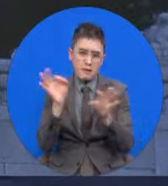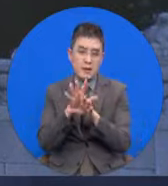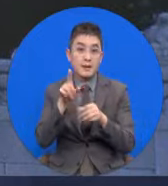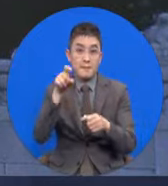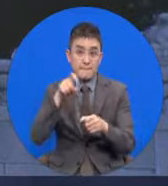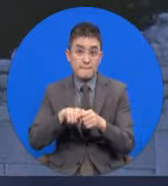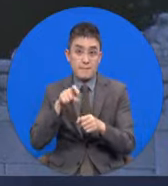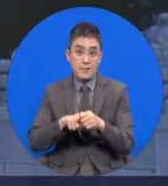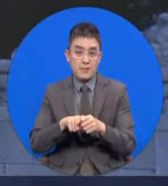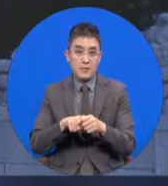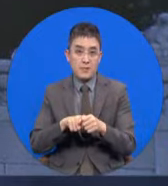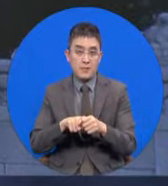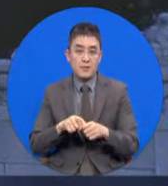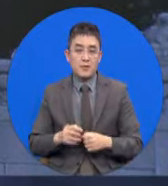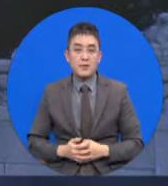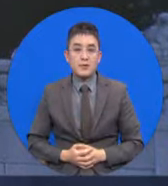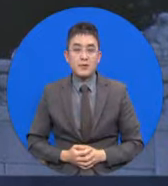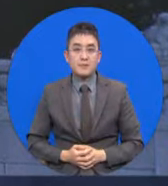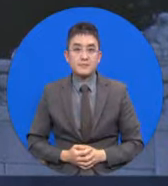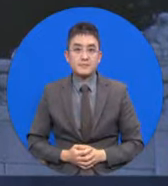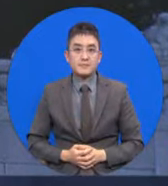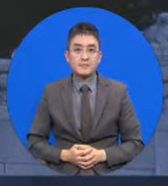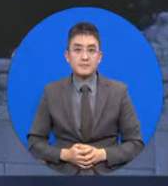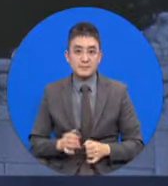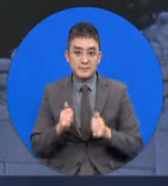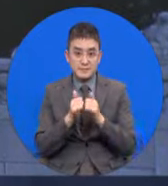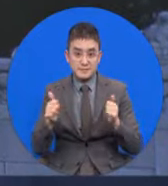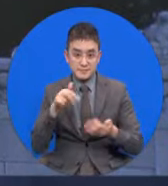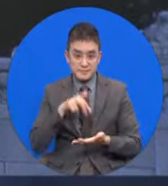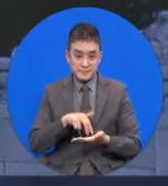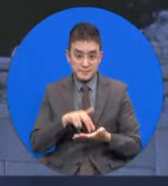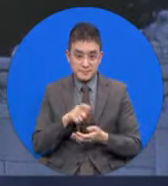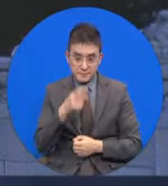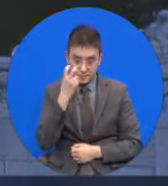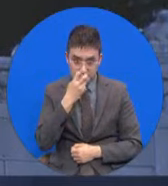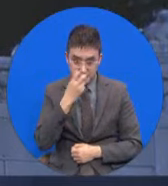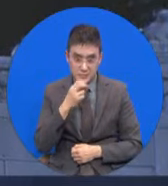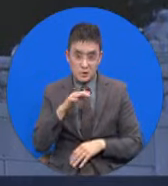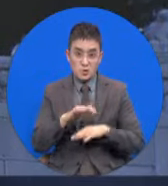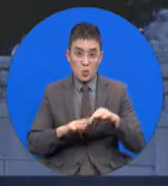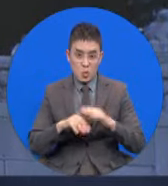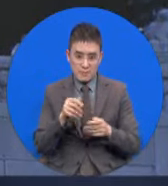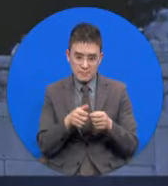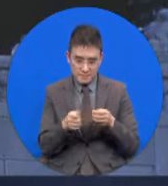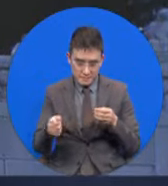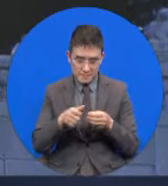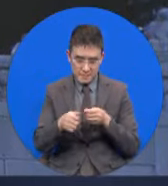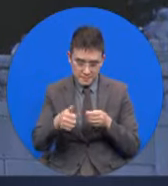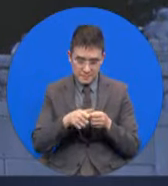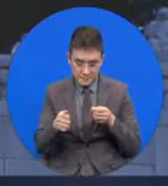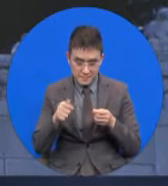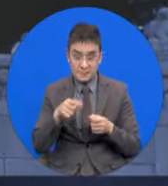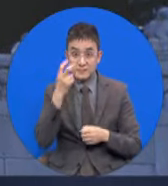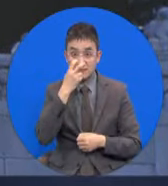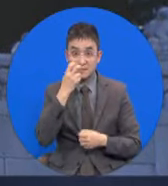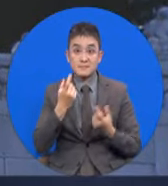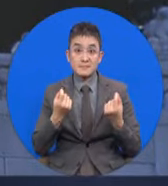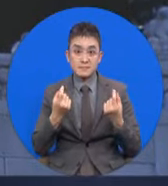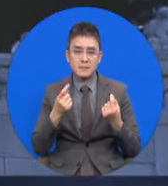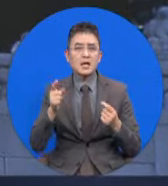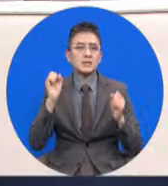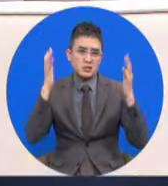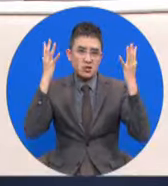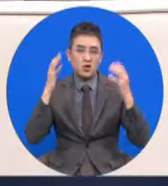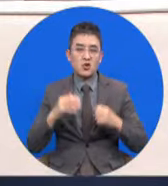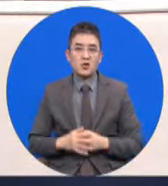의혹들이 좀 많이 해소된 측면이 있거든요. 네네. 수검표 절차라는 것은 일일이 손으로 확인을 해본다는 거죠, 사람들이. 전 적극